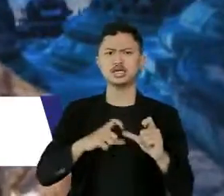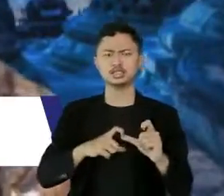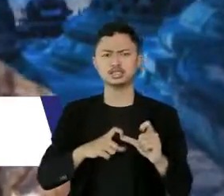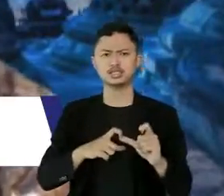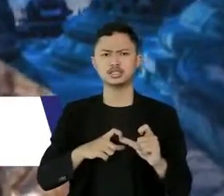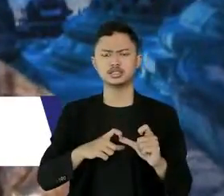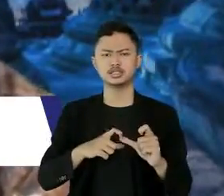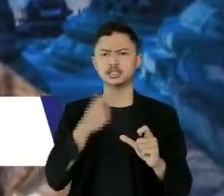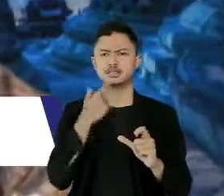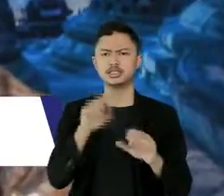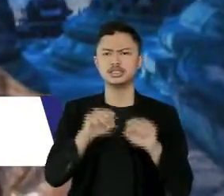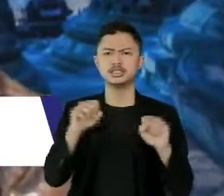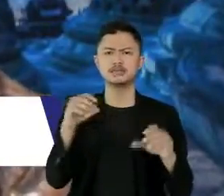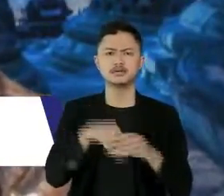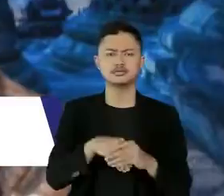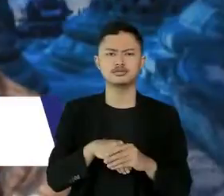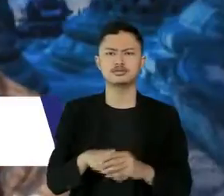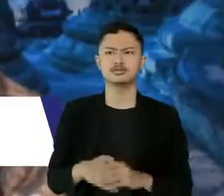submission, dan ini akhirnya